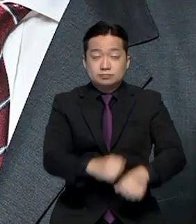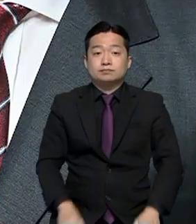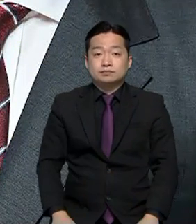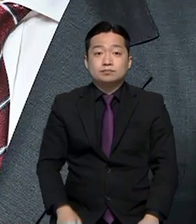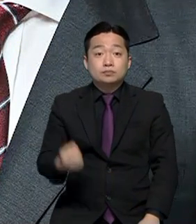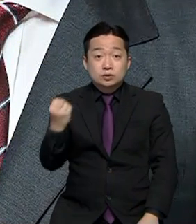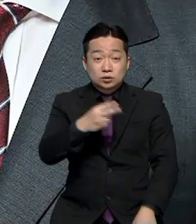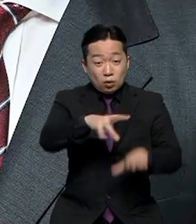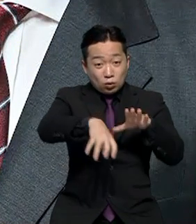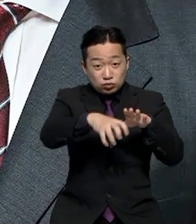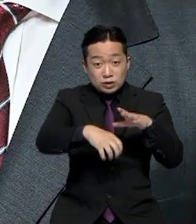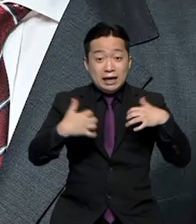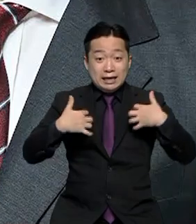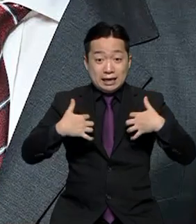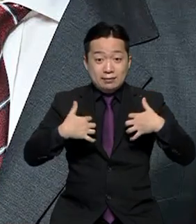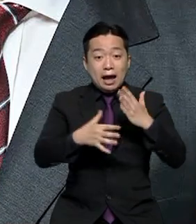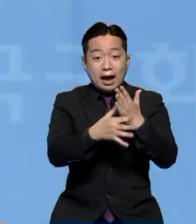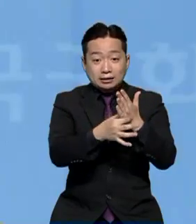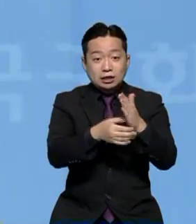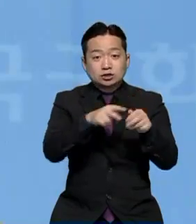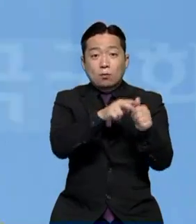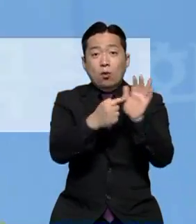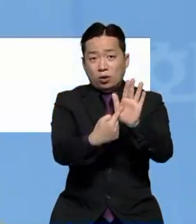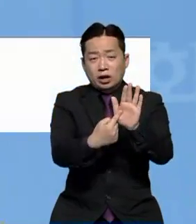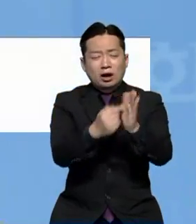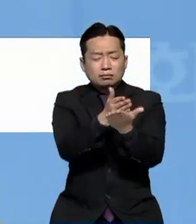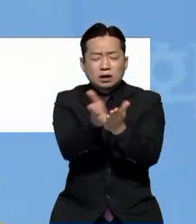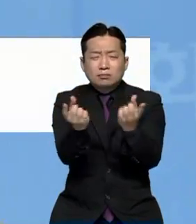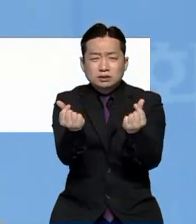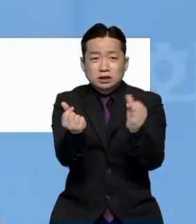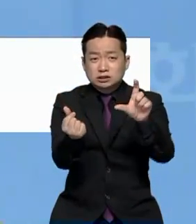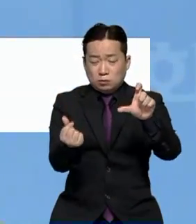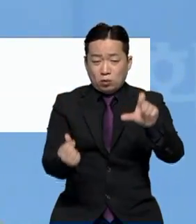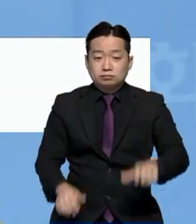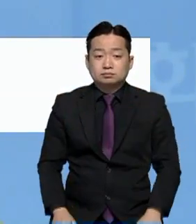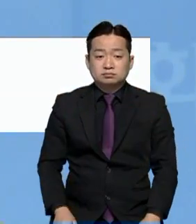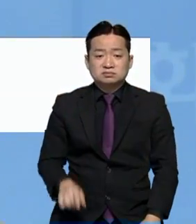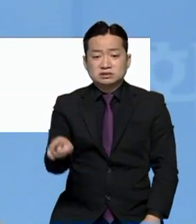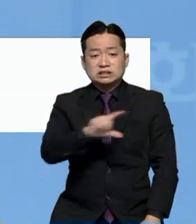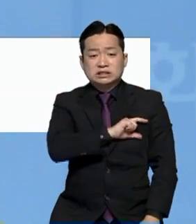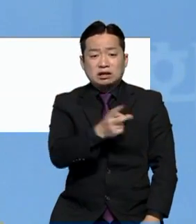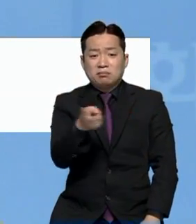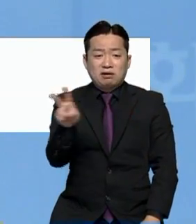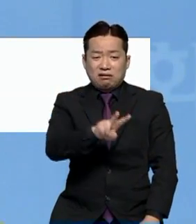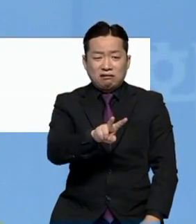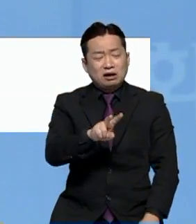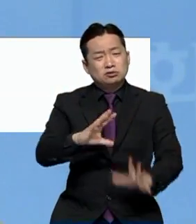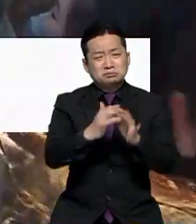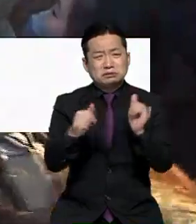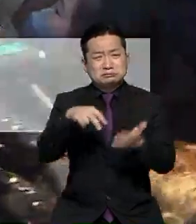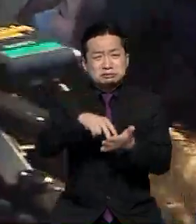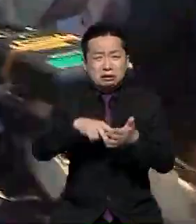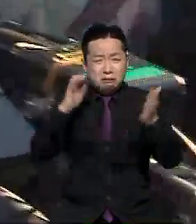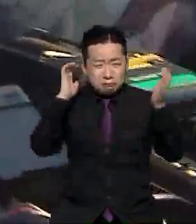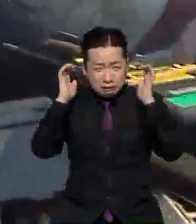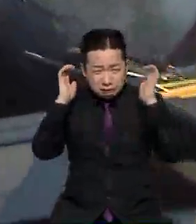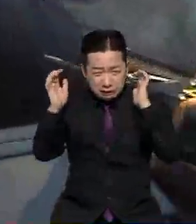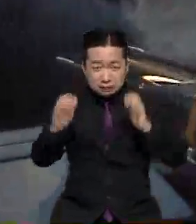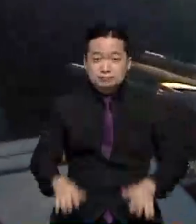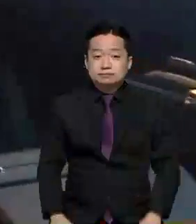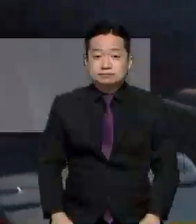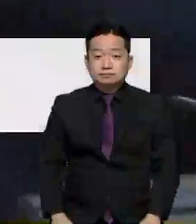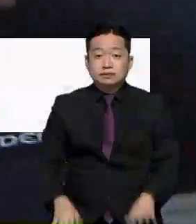공약이 15개가 넘습니다. 두 사람 이름을 바꿔도 될 것 같아요. 국민들 혼란스러울 것 같고. 전